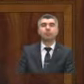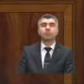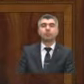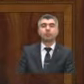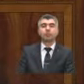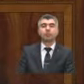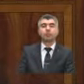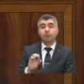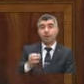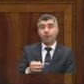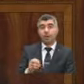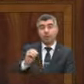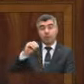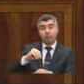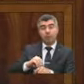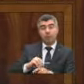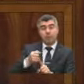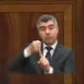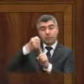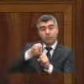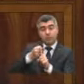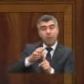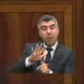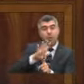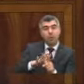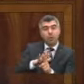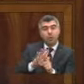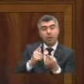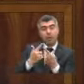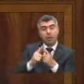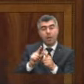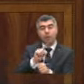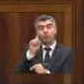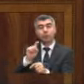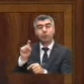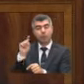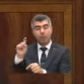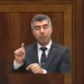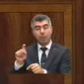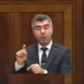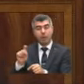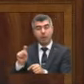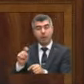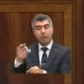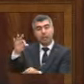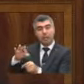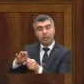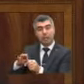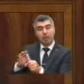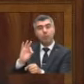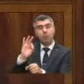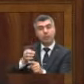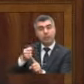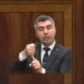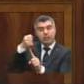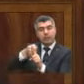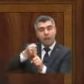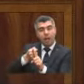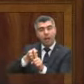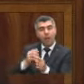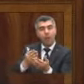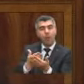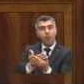بذلك، واعتبارا للأدوار التي يمكن أن تقوم بها الجماعات الترابية في تحقيق أهداف إصلاح منظومة التربية